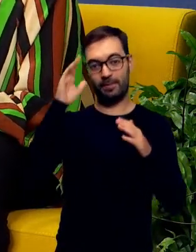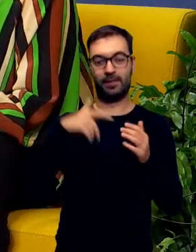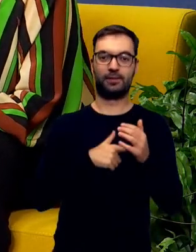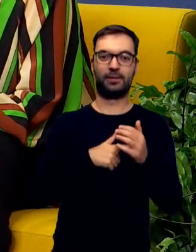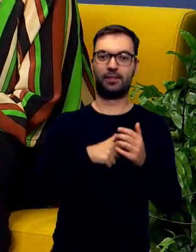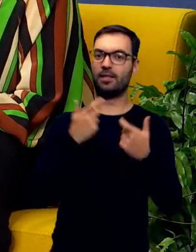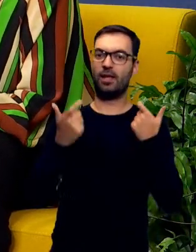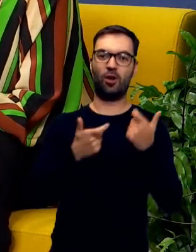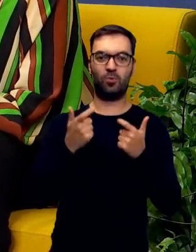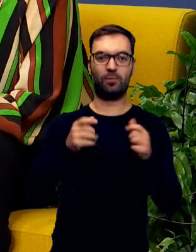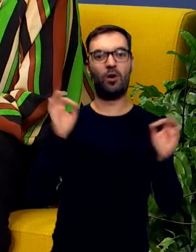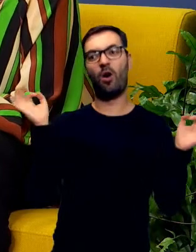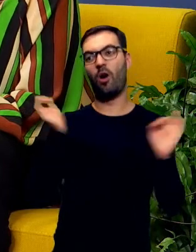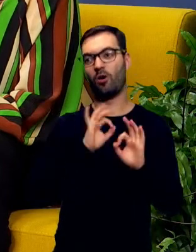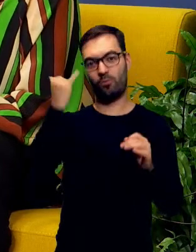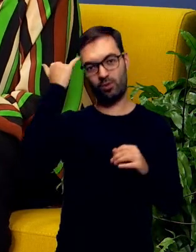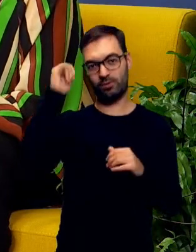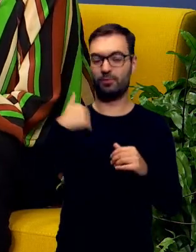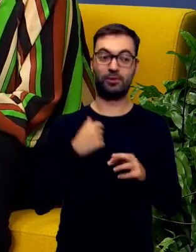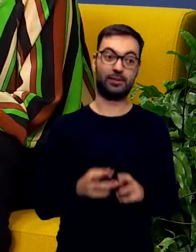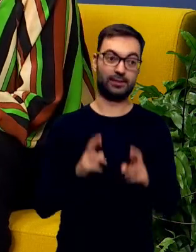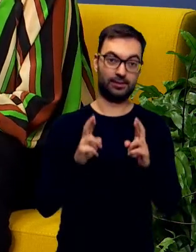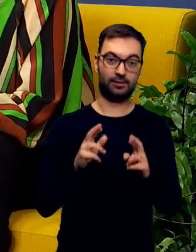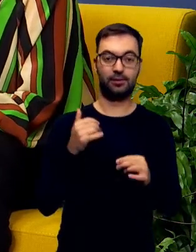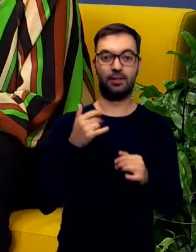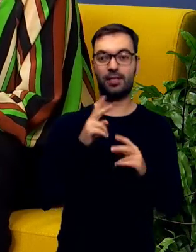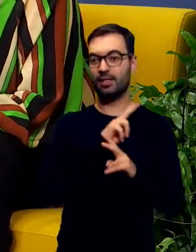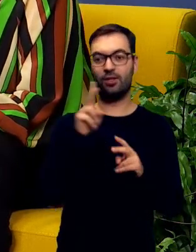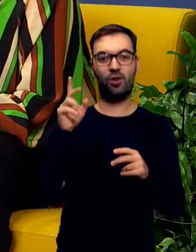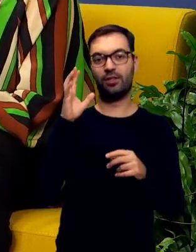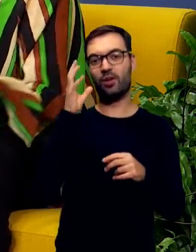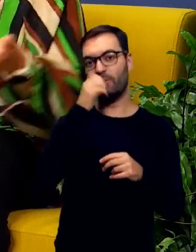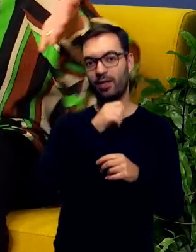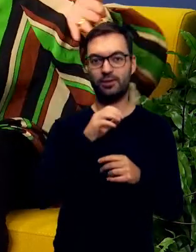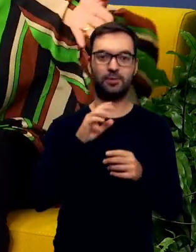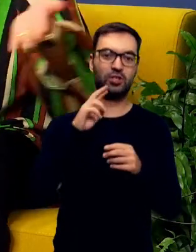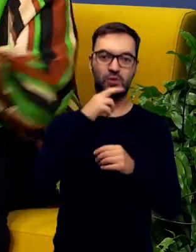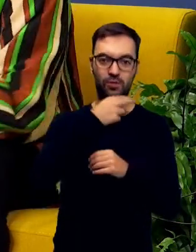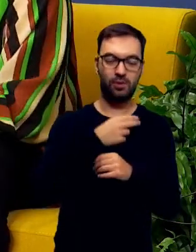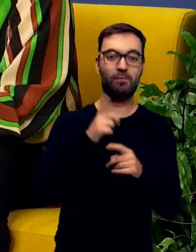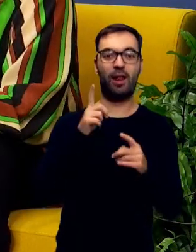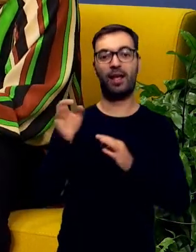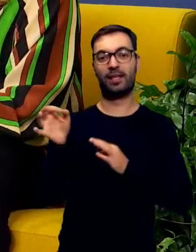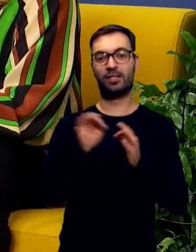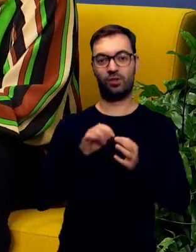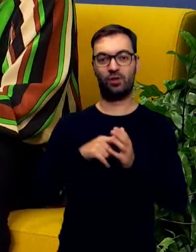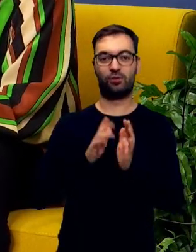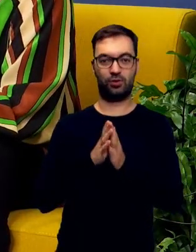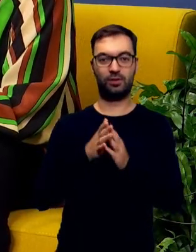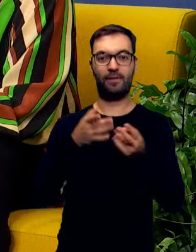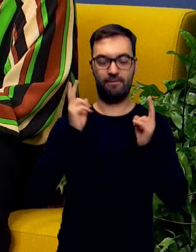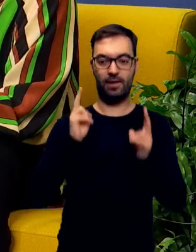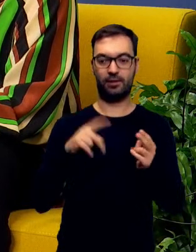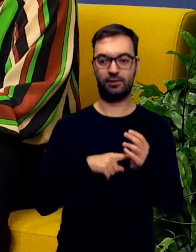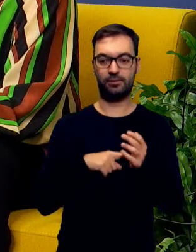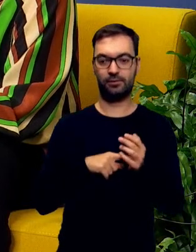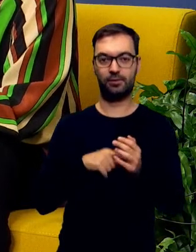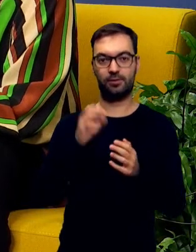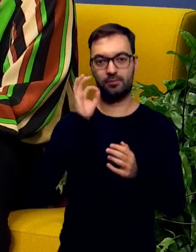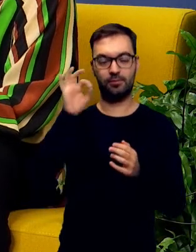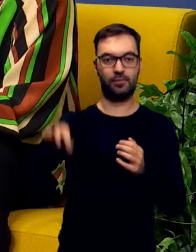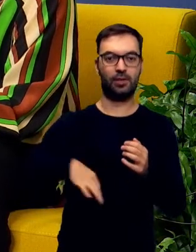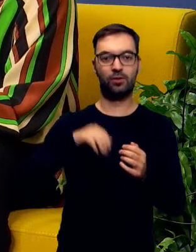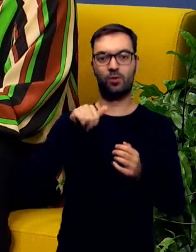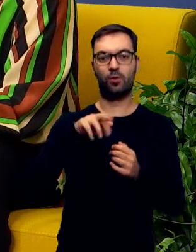że nie popełniłam jakichś strasznych błędów i że nikogo nie zraniłam, ale faktycznie historia opisana w książce